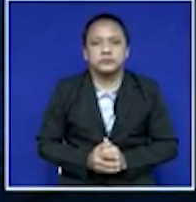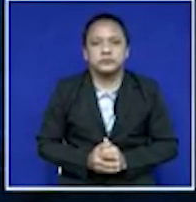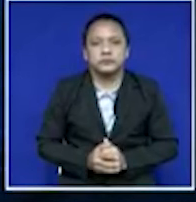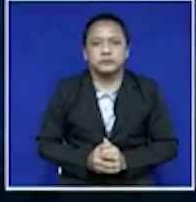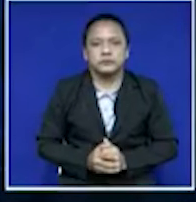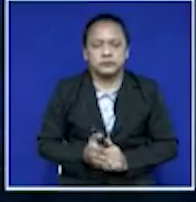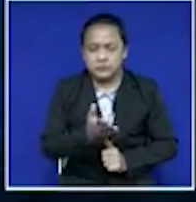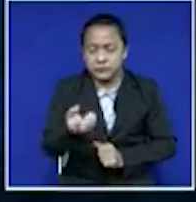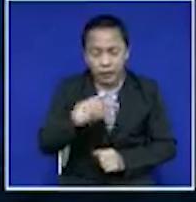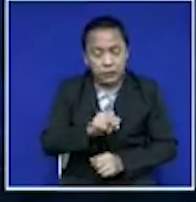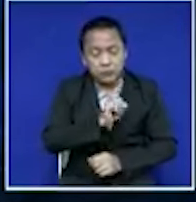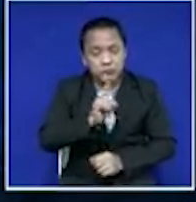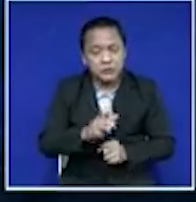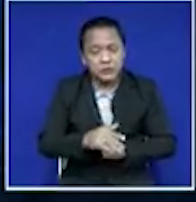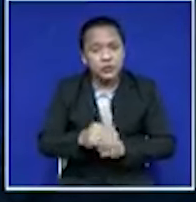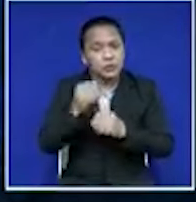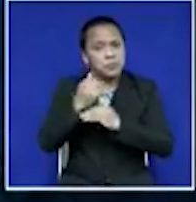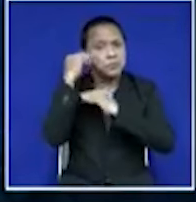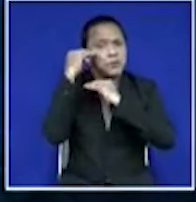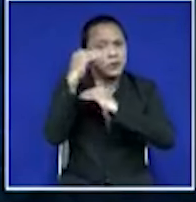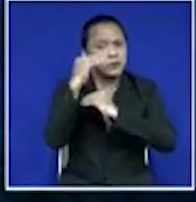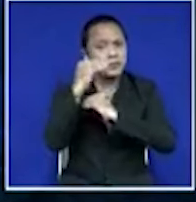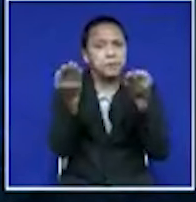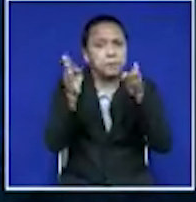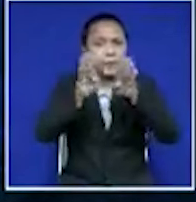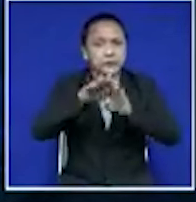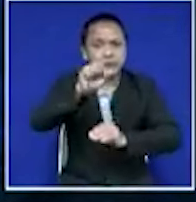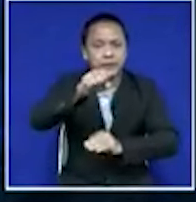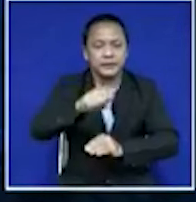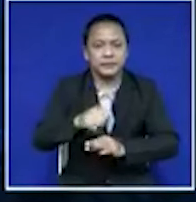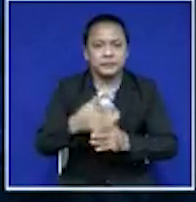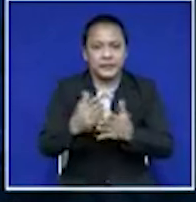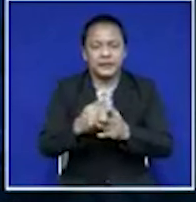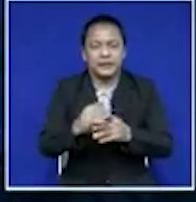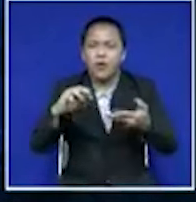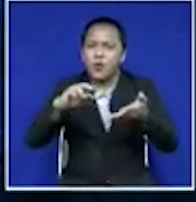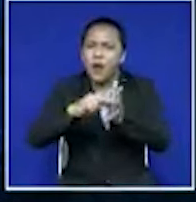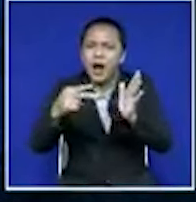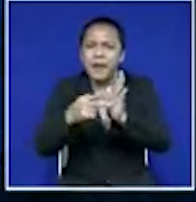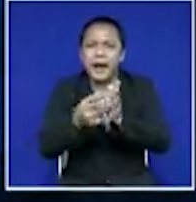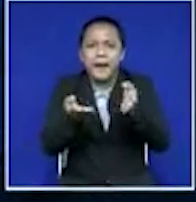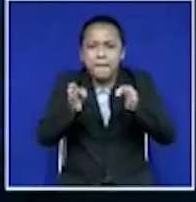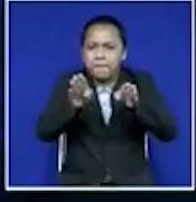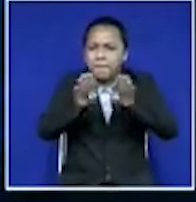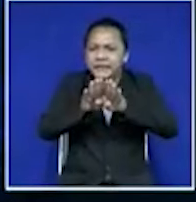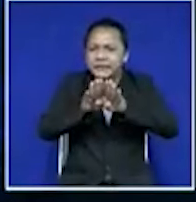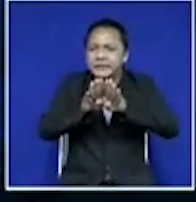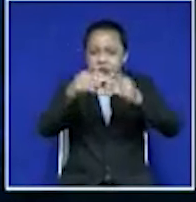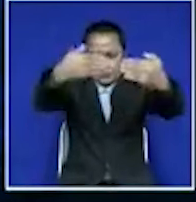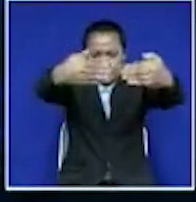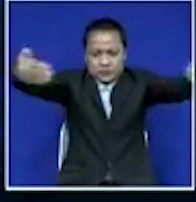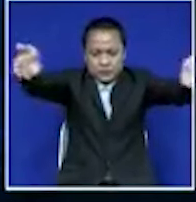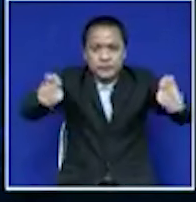หลายคนบอกว่าอย่างนี้ใช่ล็อกดาวน์หรือเปล่านะครับ เรามีอีกศัพท์หนึ่งเขาเรียกว่าล็อกคูลเลตแอเรีย